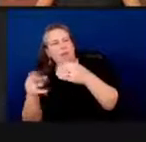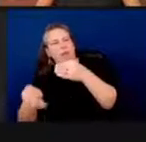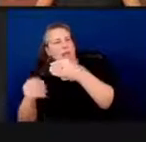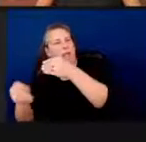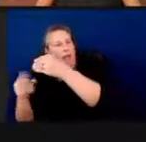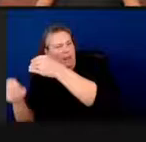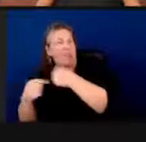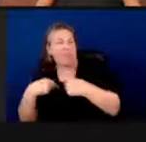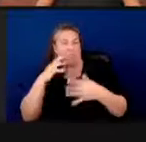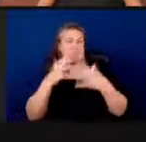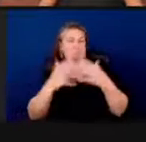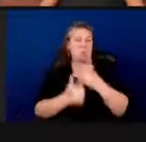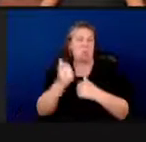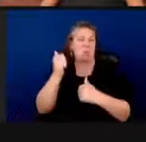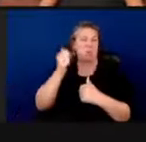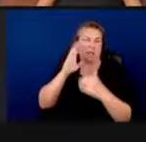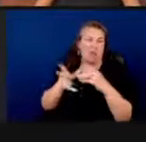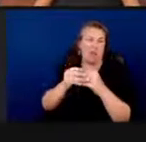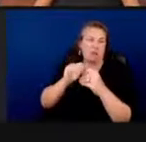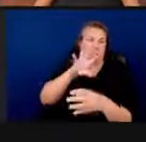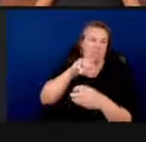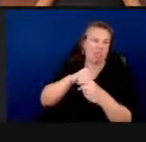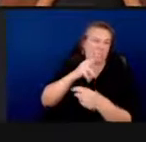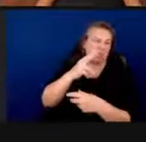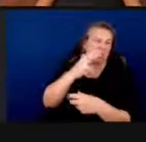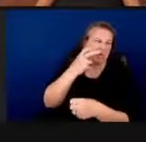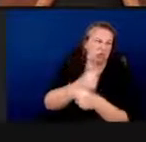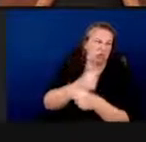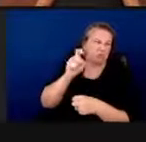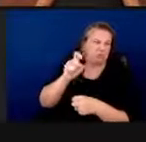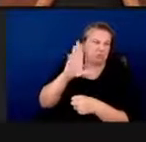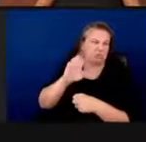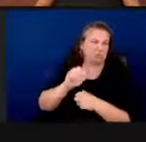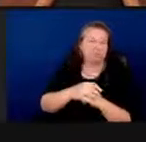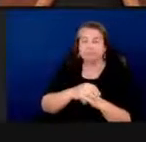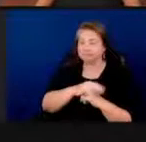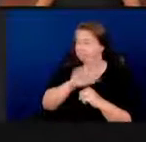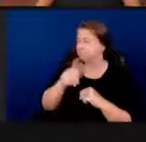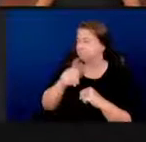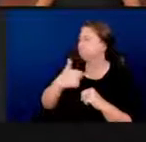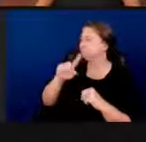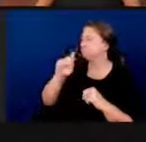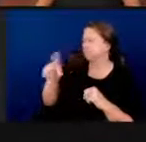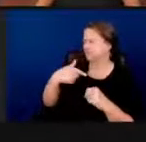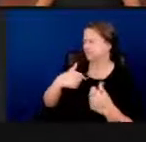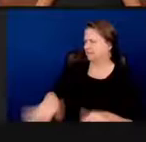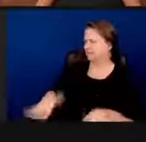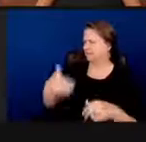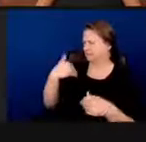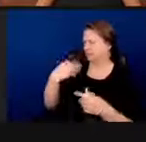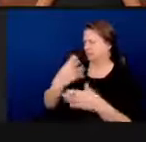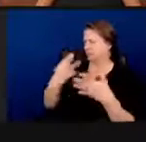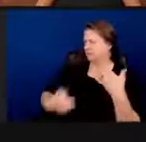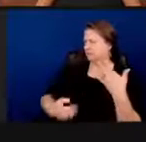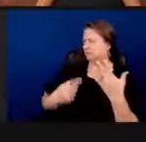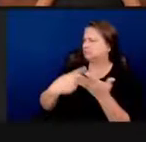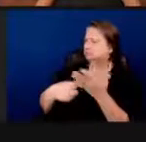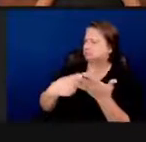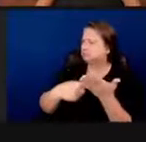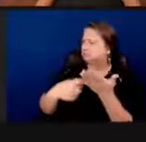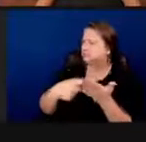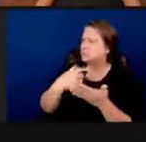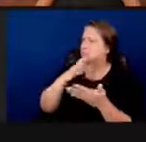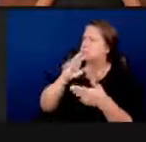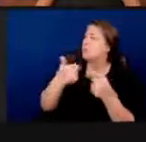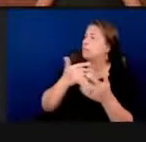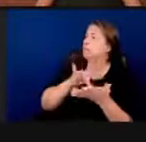المدارس، وسيكون لدينا خلال الأعوام الثلاثة المستقبلة مستقبلية هذه المدارس. السؤال